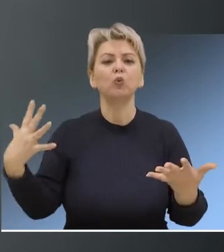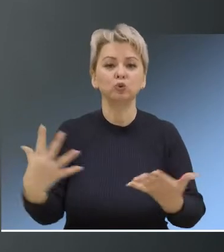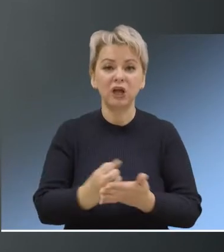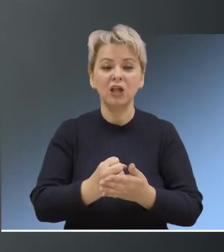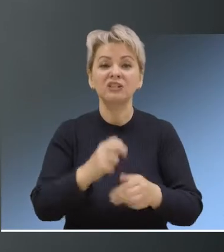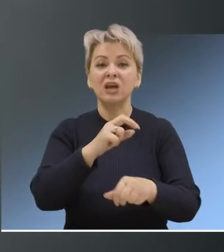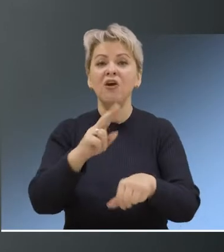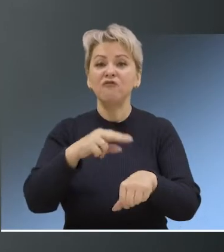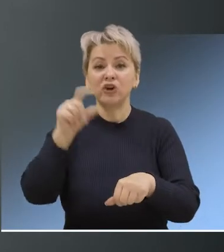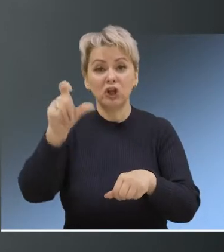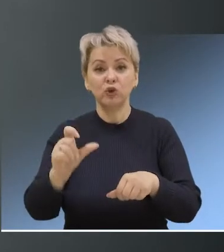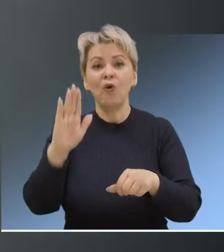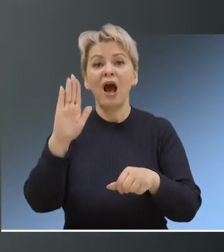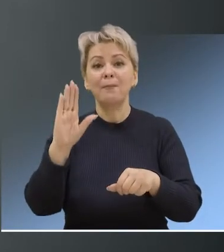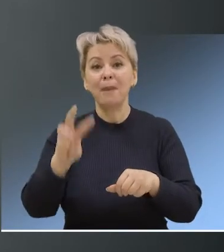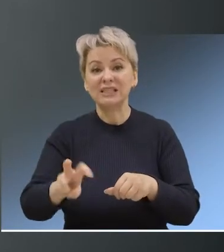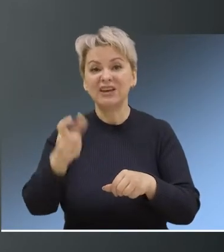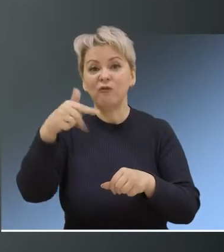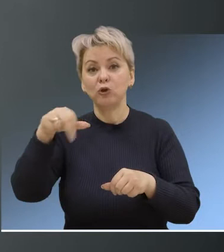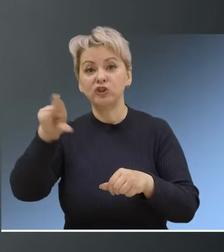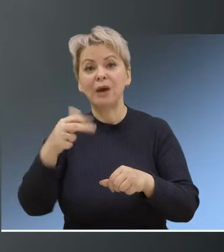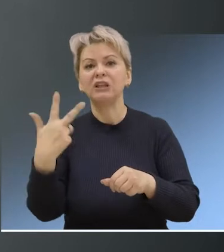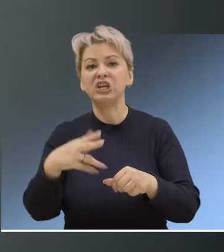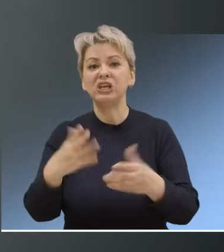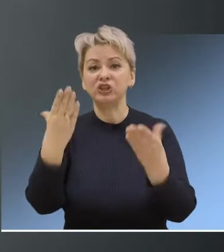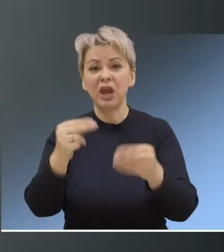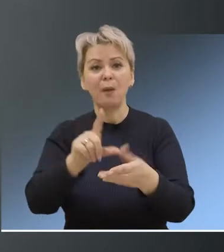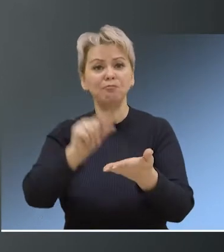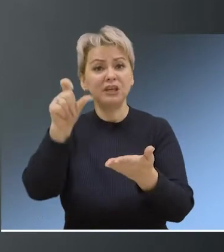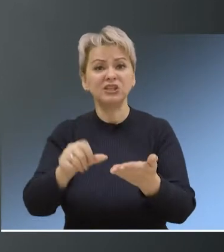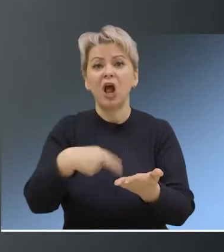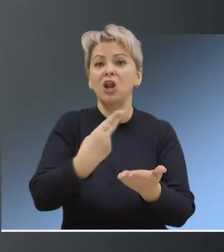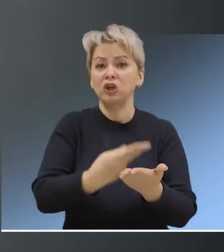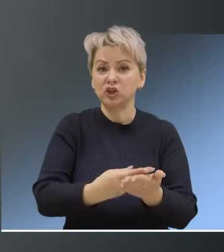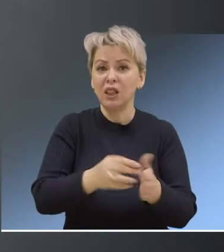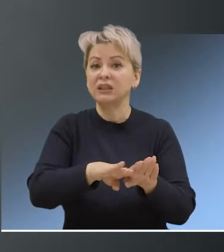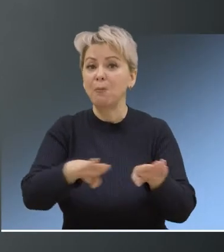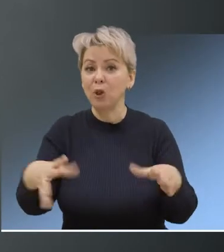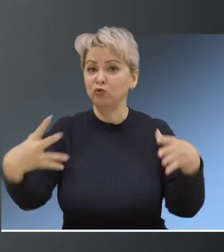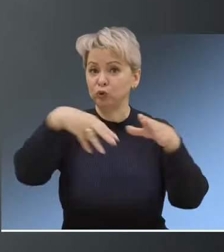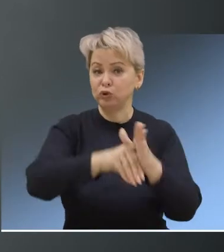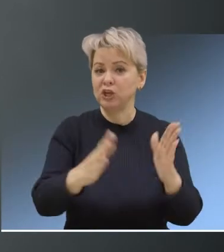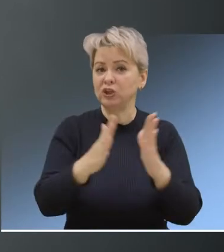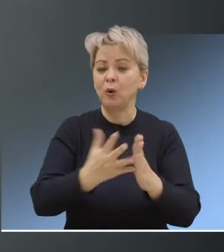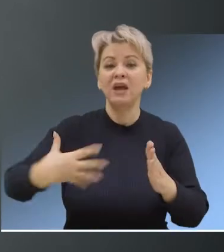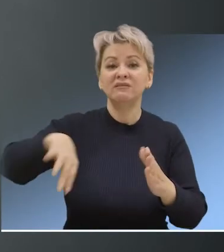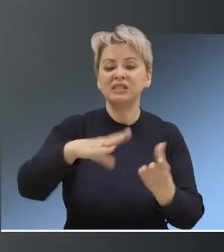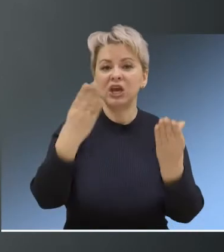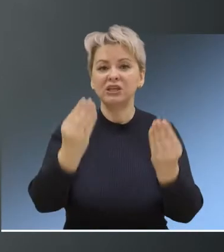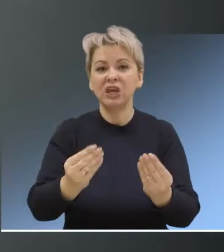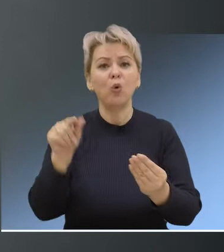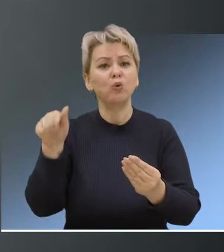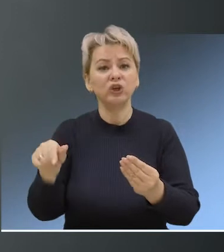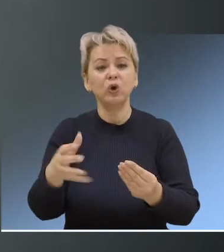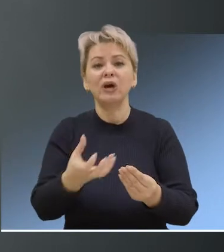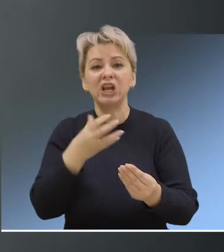удалось участковому Максиму Волчинскому. 3 дня пенсионерка пролежала без движения на холодном полу. И все эти дни на